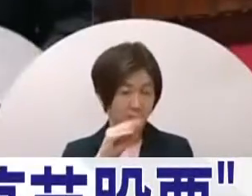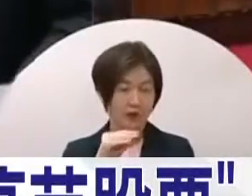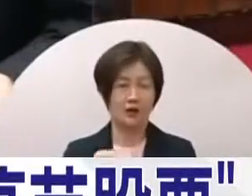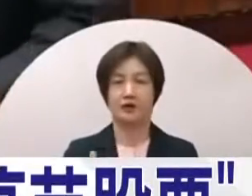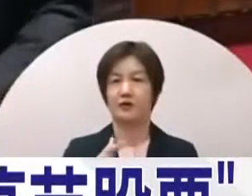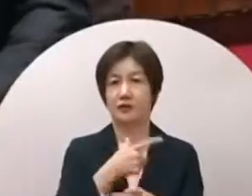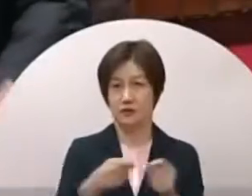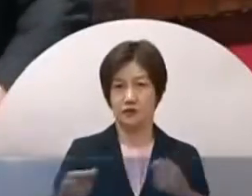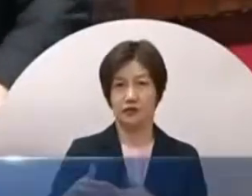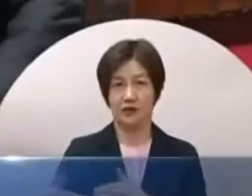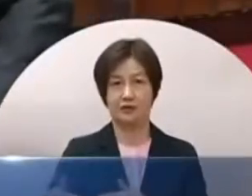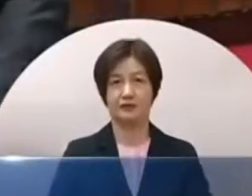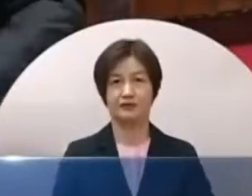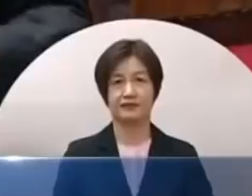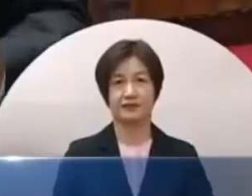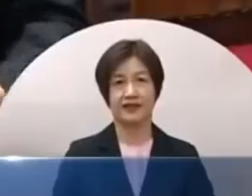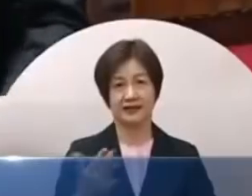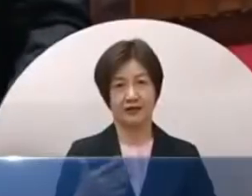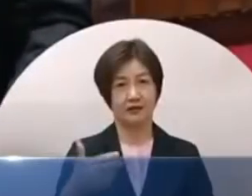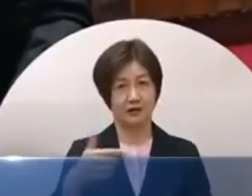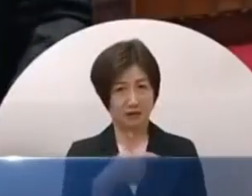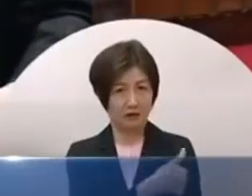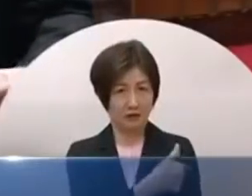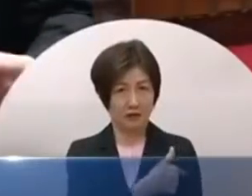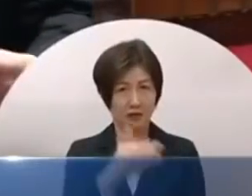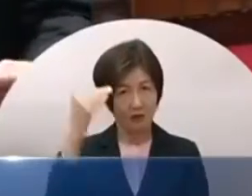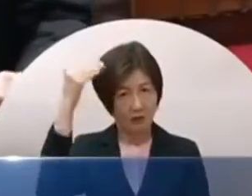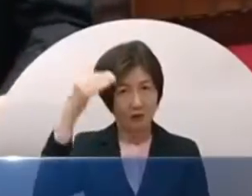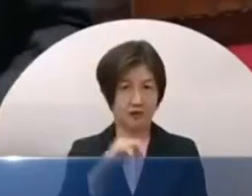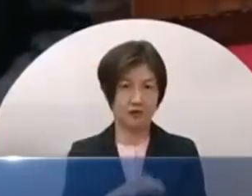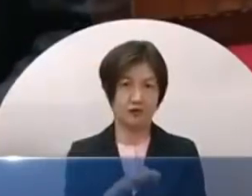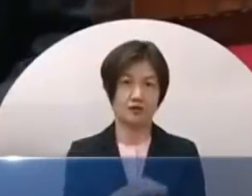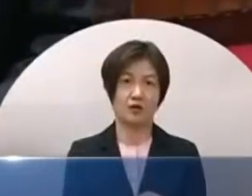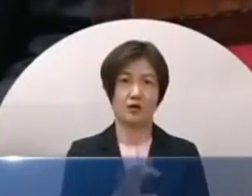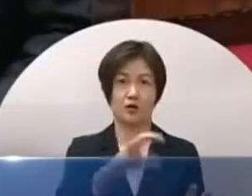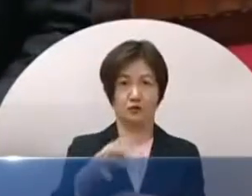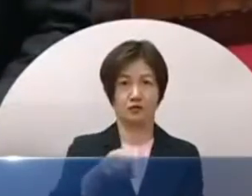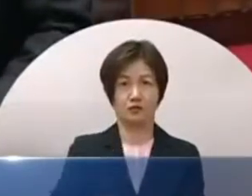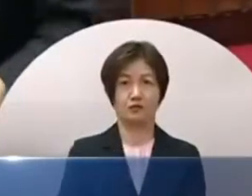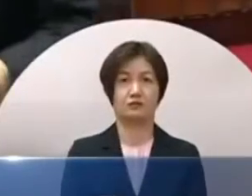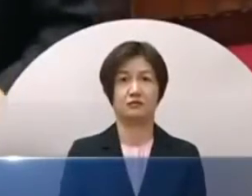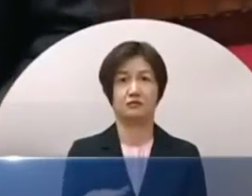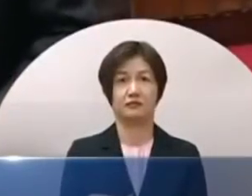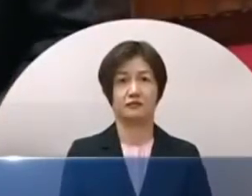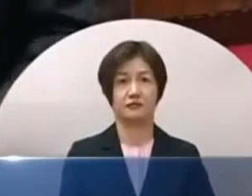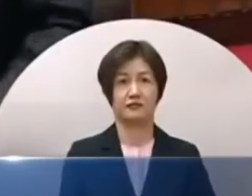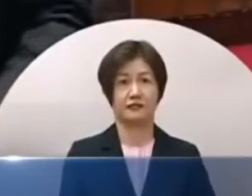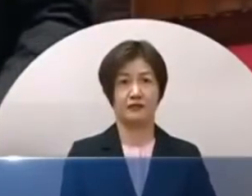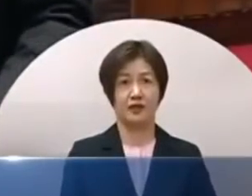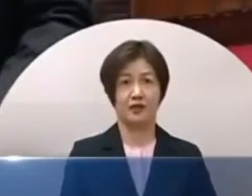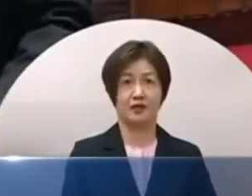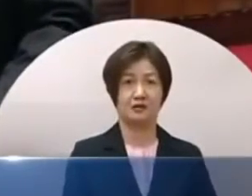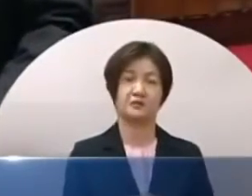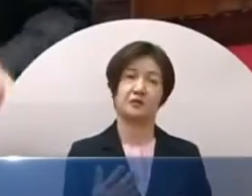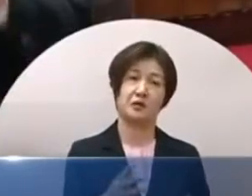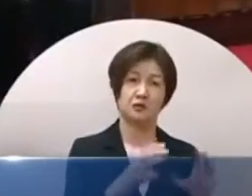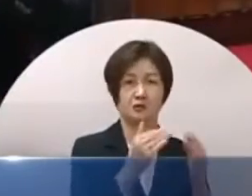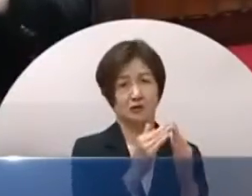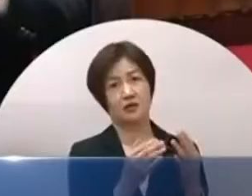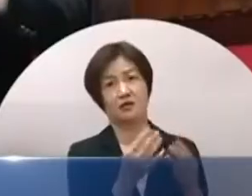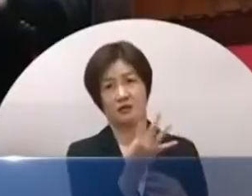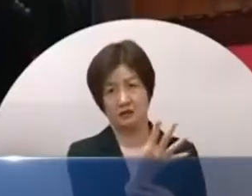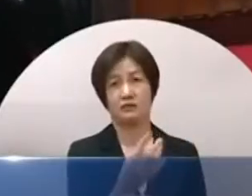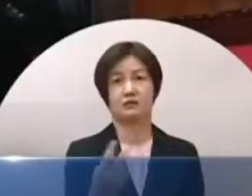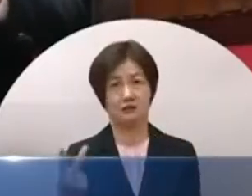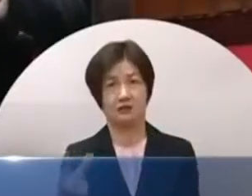但是高端现在没有被国际承认，这个你们这两天都在很多回应，有四个国家两个国家，那个